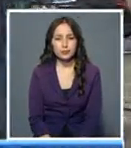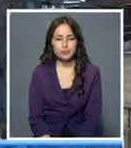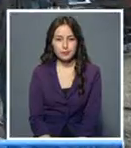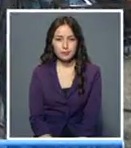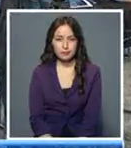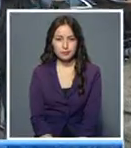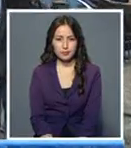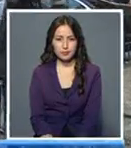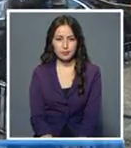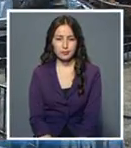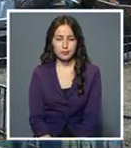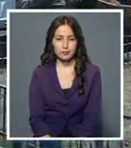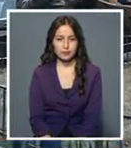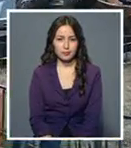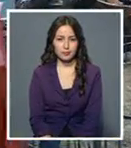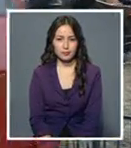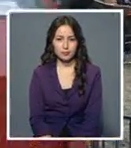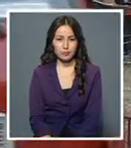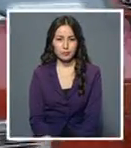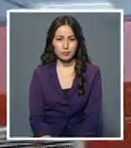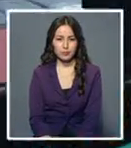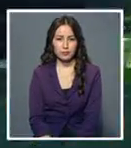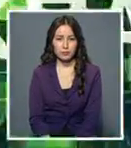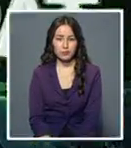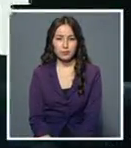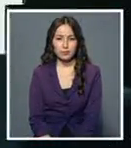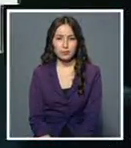Армангүл Тоқтамұрат, Мақсат Асенбеков, Қазақстан ұлттық телеарнасы.